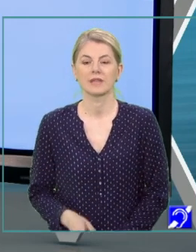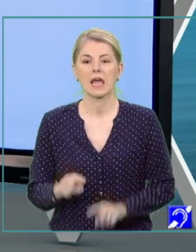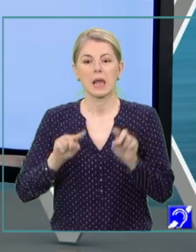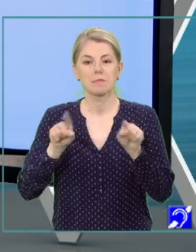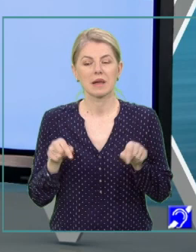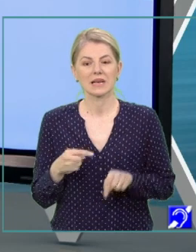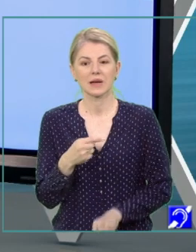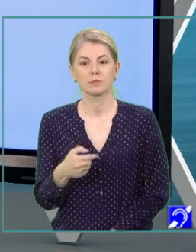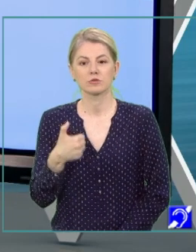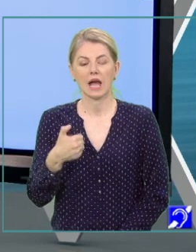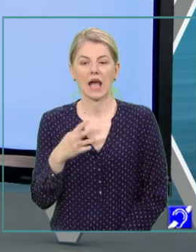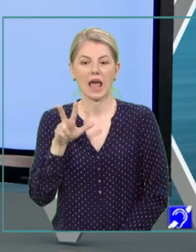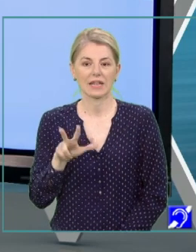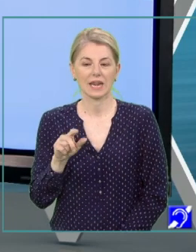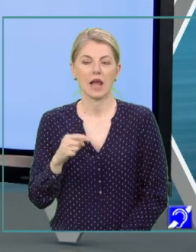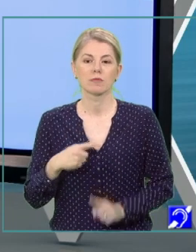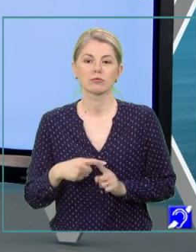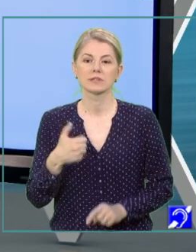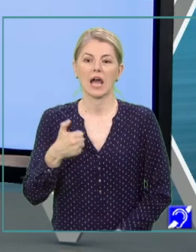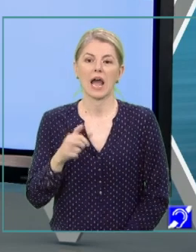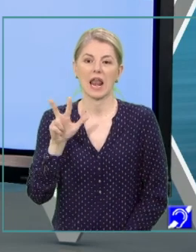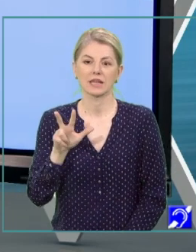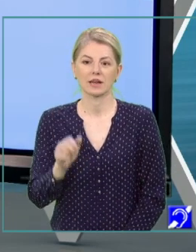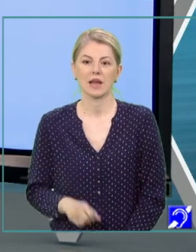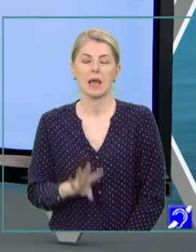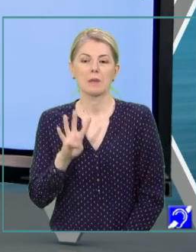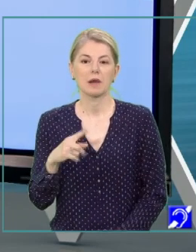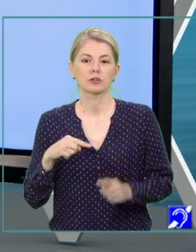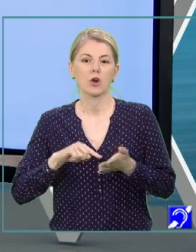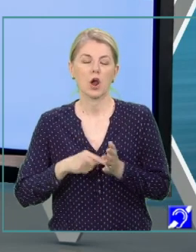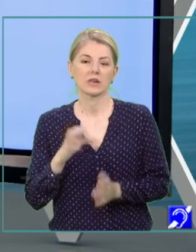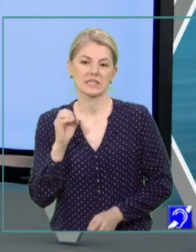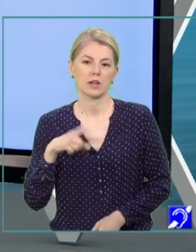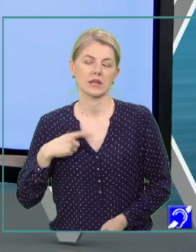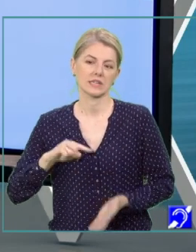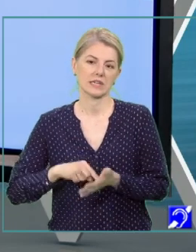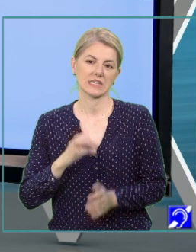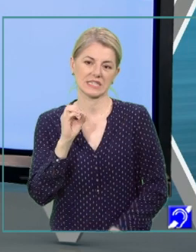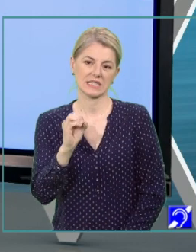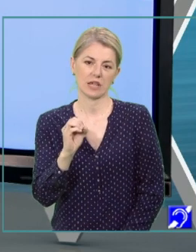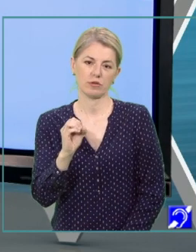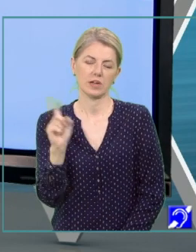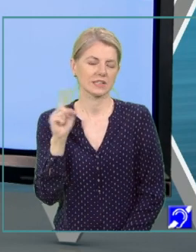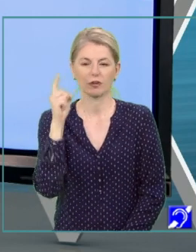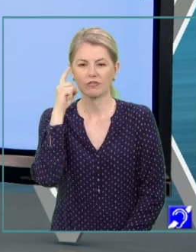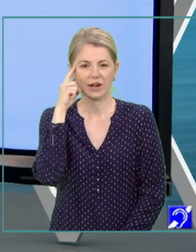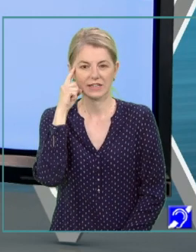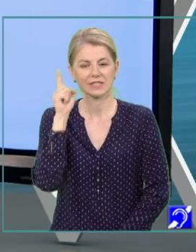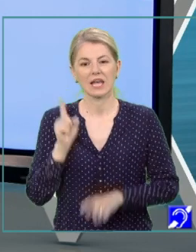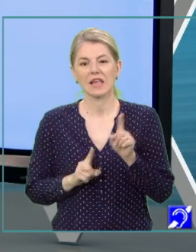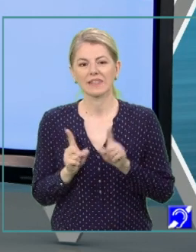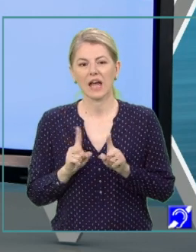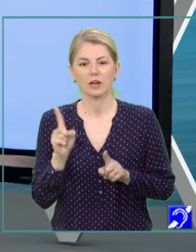lângă minus A la a treia plus A la a treia. 4 ori 0, rezultatul este 0. Să nu vă gândiți că dacă